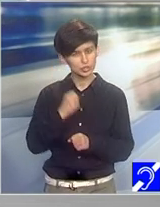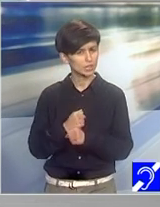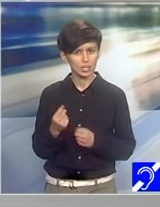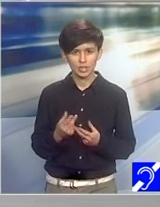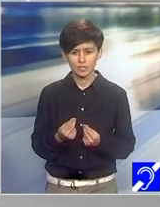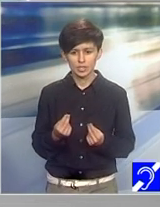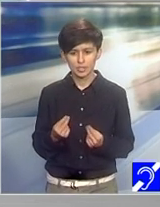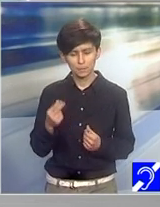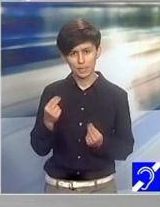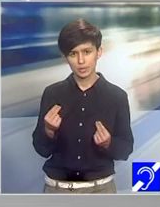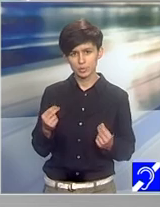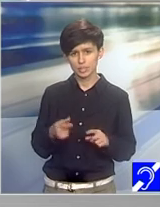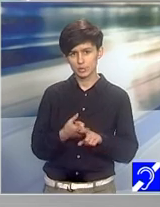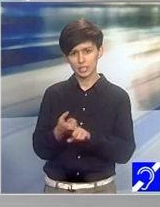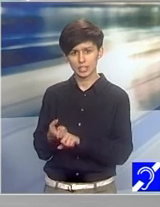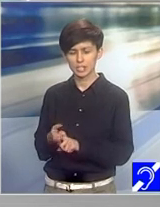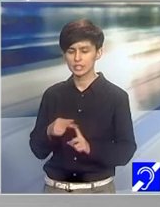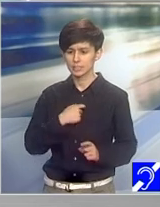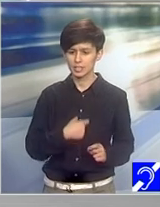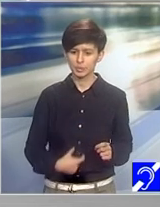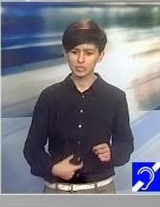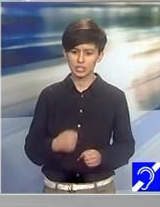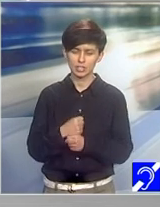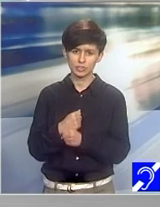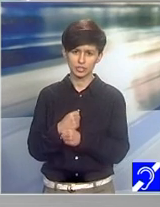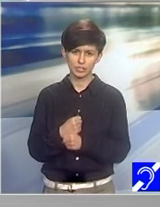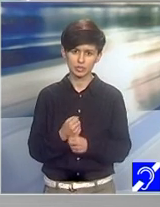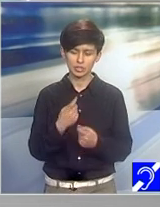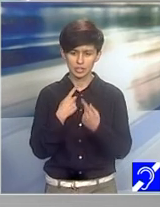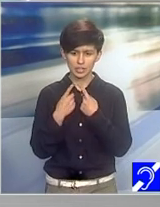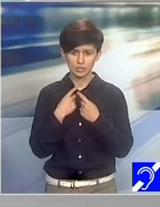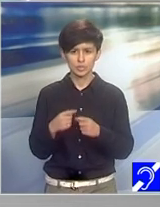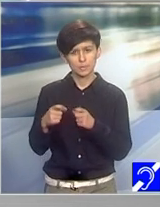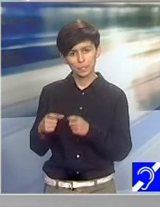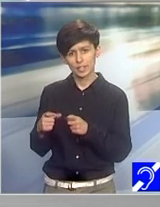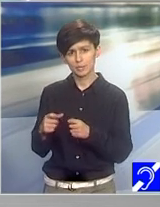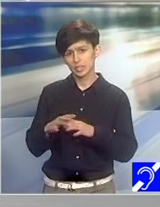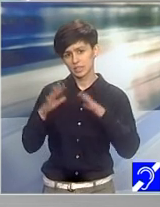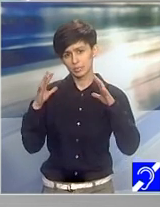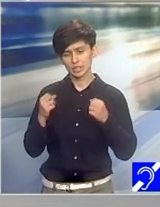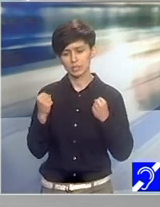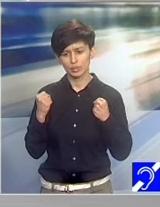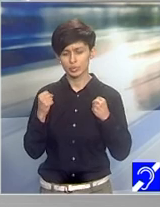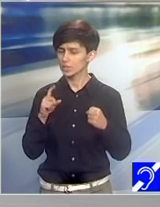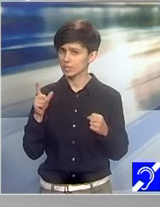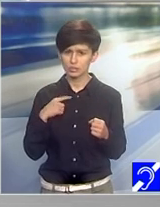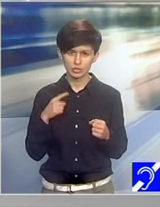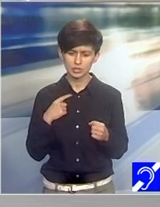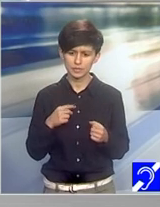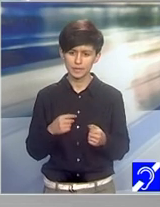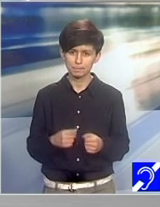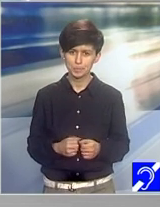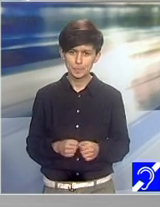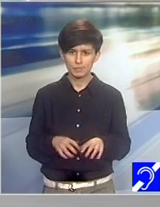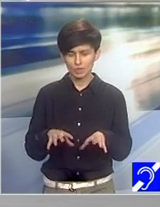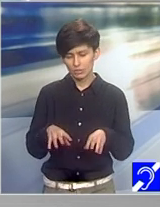relațiile personale și, evident, făcând anticameră în cabinetele marilor puteri, că nu va exista un consens și atunci ei